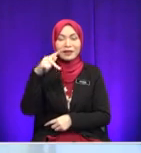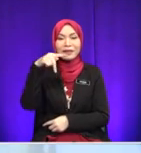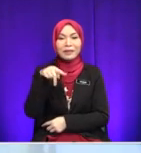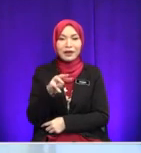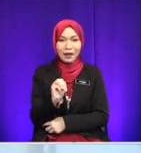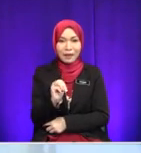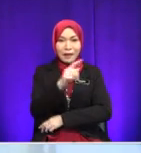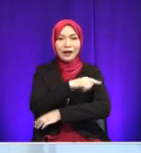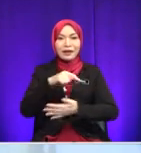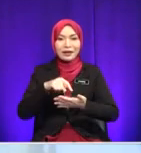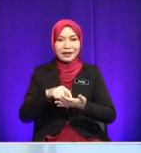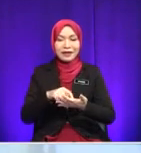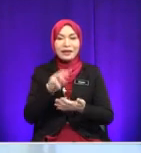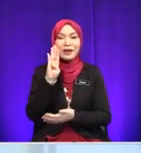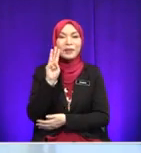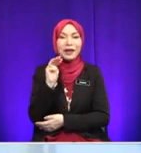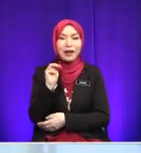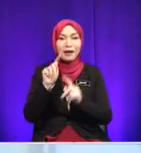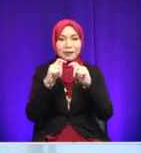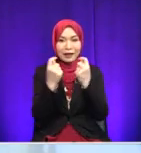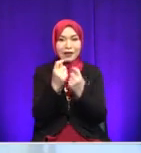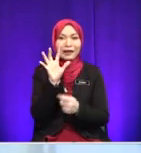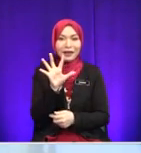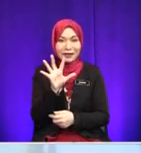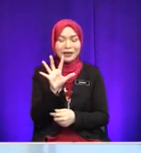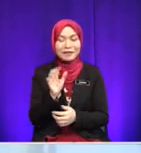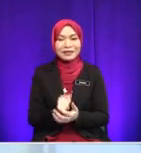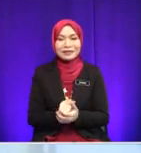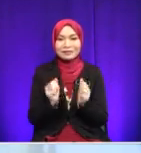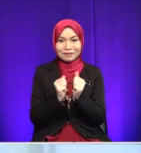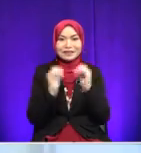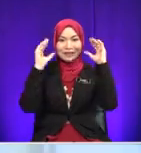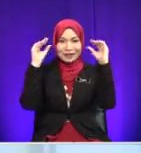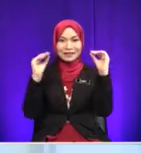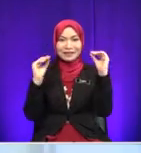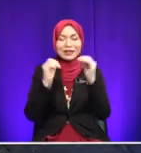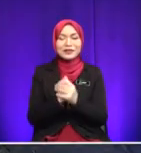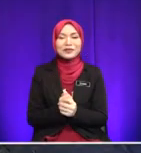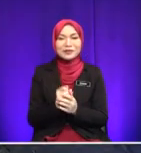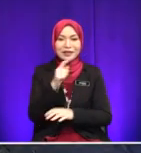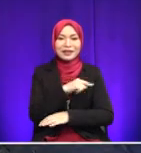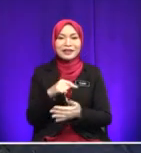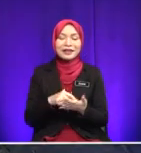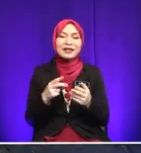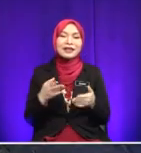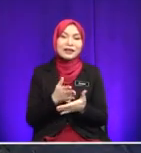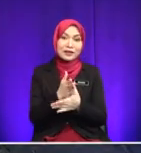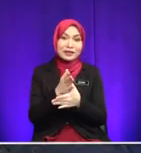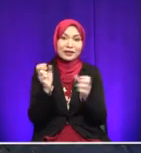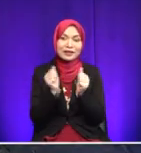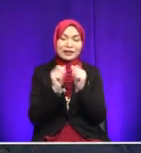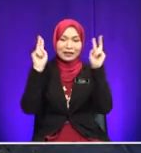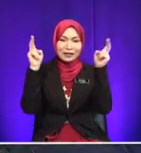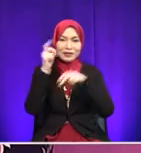Melayu. Bersama-sama dengan Cikgu Haslinda, kita nak teruskan Cikgu dengan Kementerian Luar Negeri. Silakan. Baik, Kementerian Luar